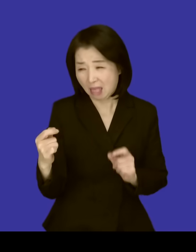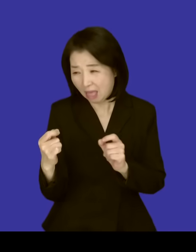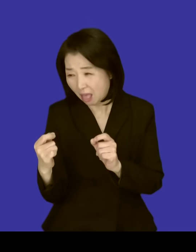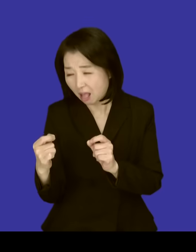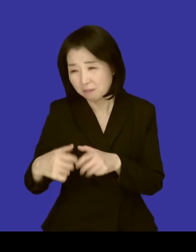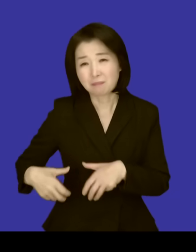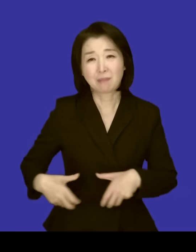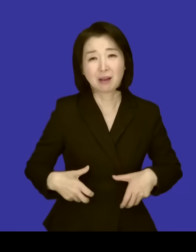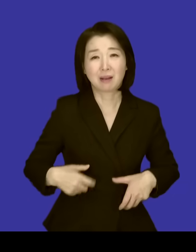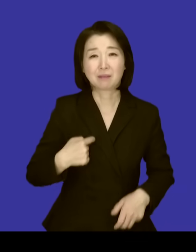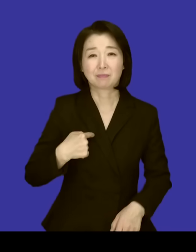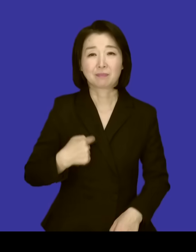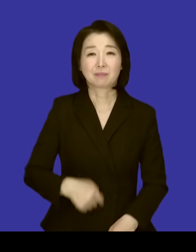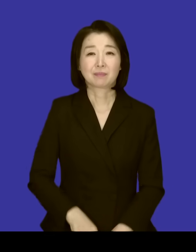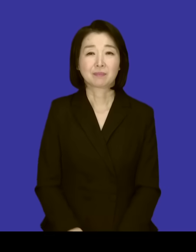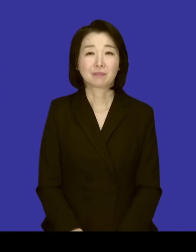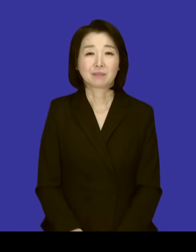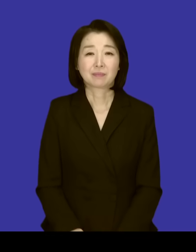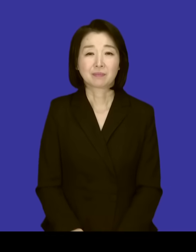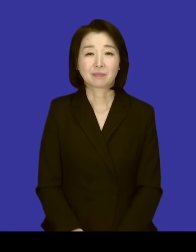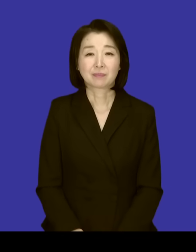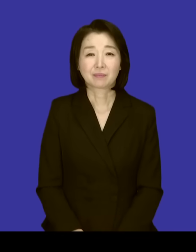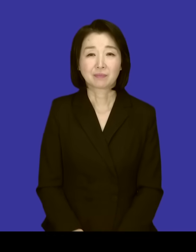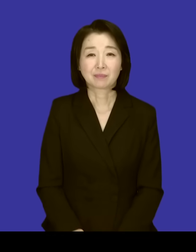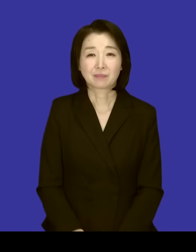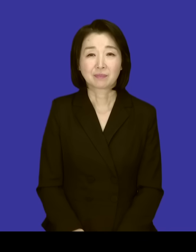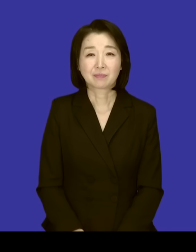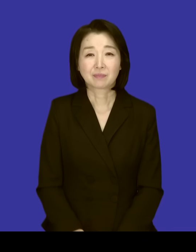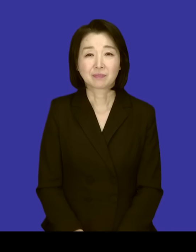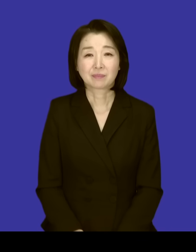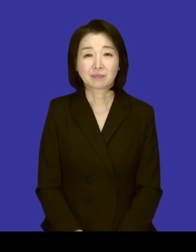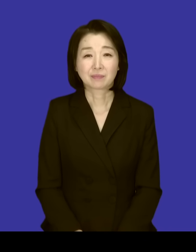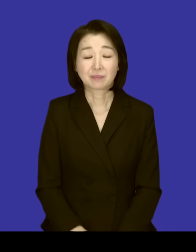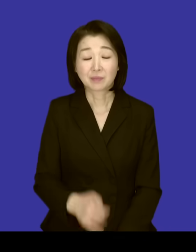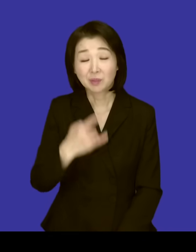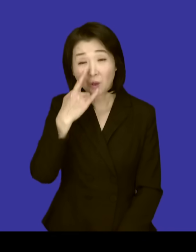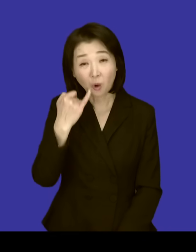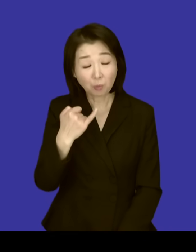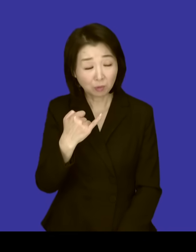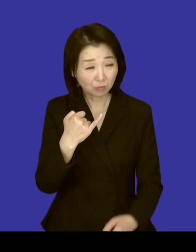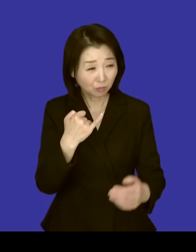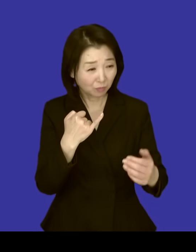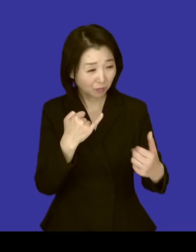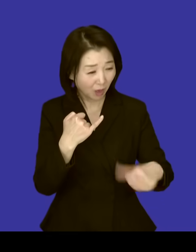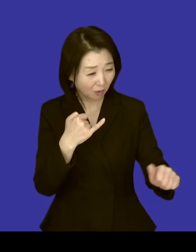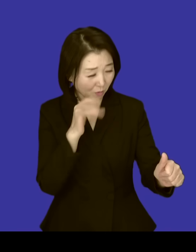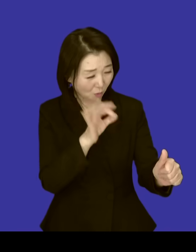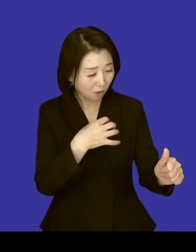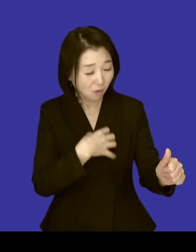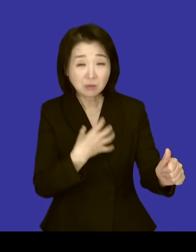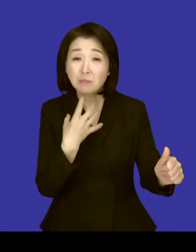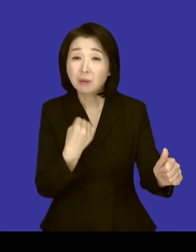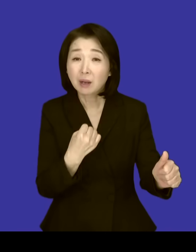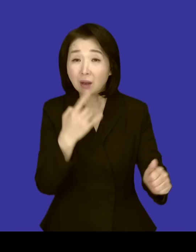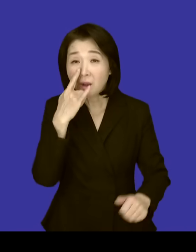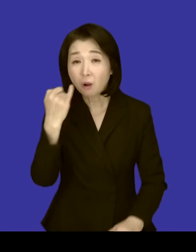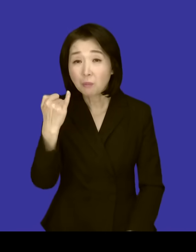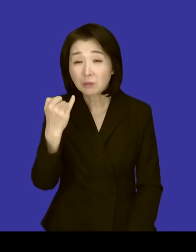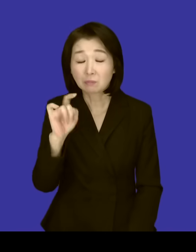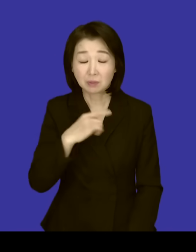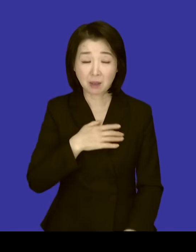망설여지고 예. 좀 그랬던 게 있었던 것 같습니다. 지금 되돌아보니까. 네. 그럼 어머님도 걱정 많이 하셨겠네요. 네. 근데 어머니께서는